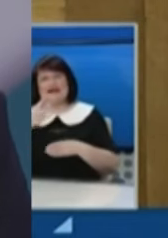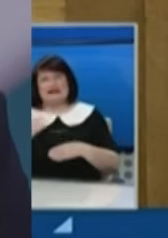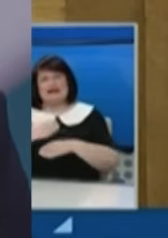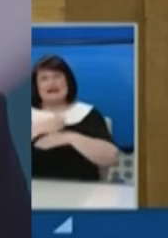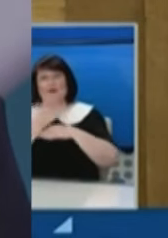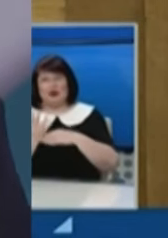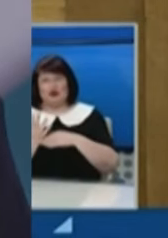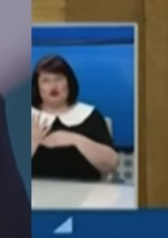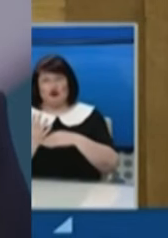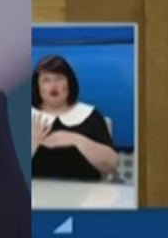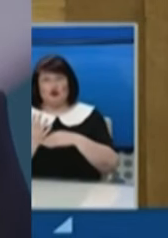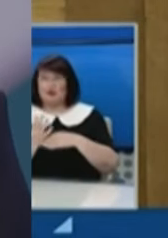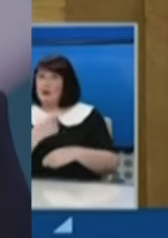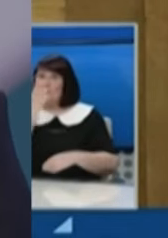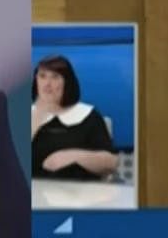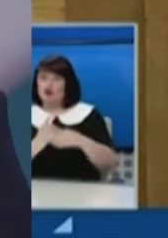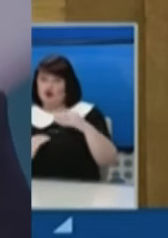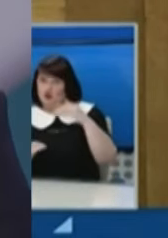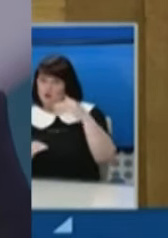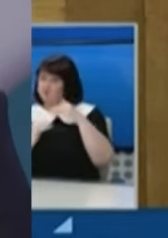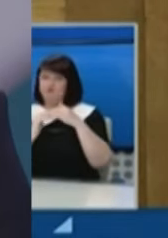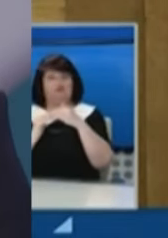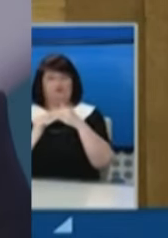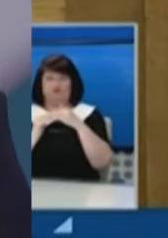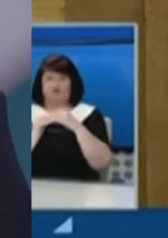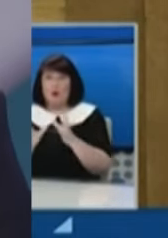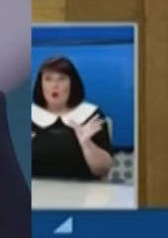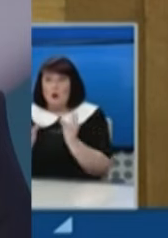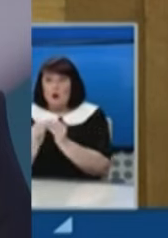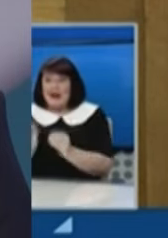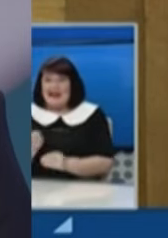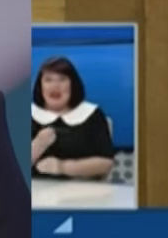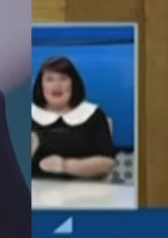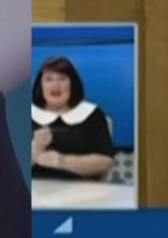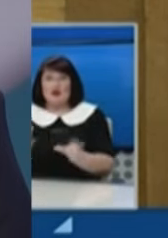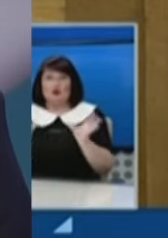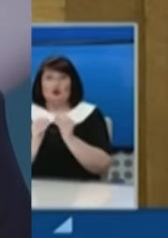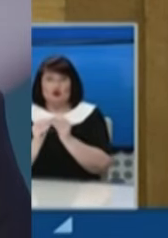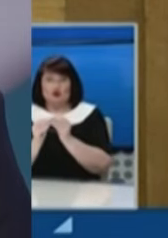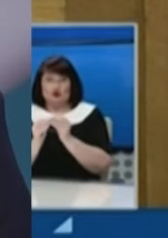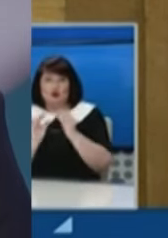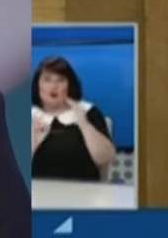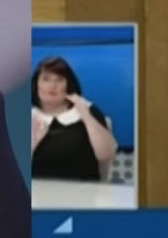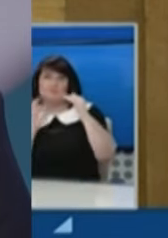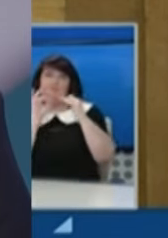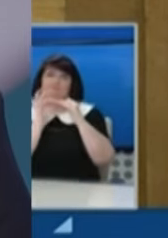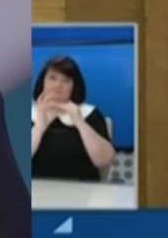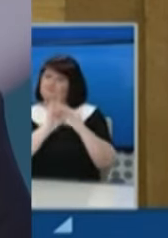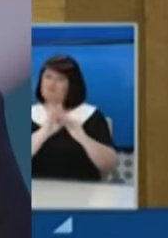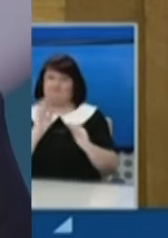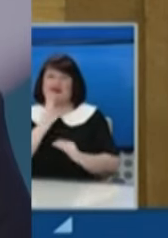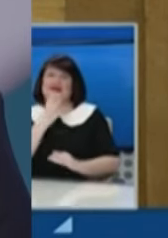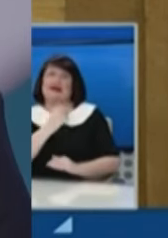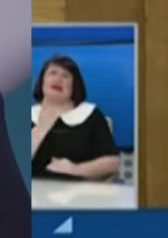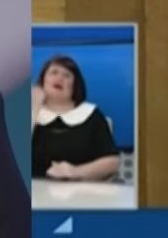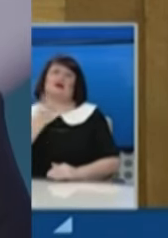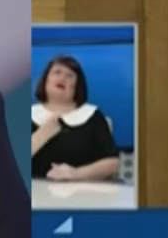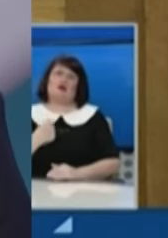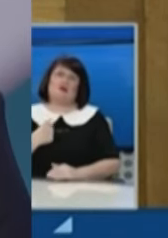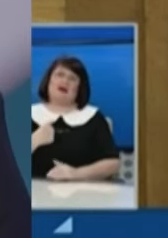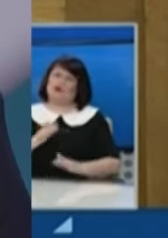υπάρχει ή όχι. Εκτιμώ ότι αν υπάρξει αποφασιστική και δίκαιη μεταχείριση των διαχειριστών και των